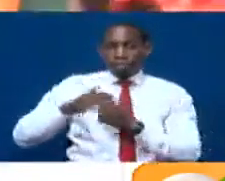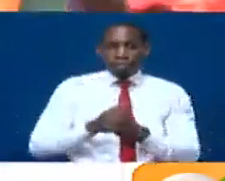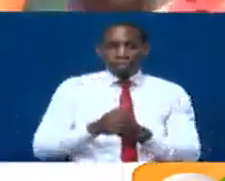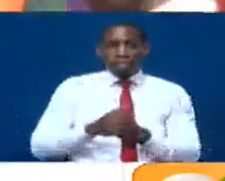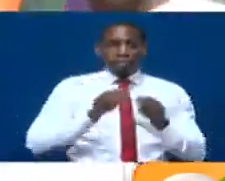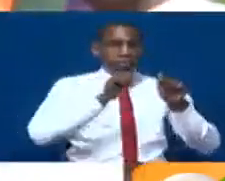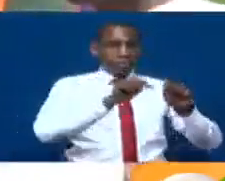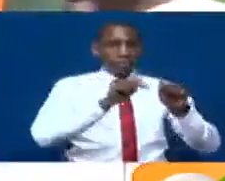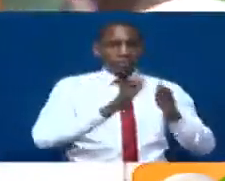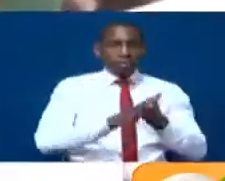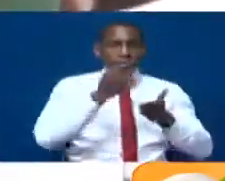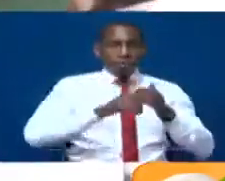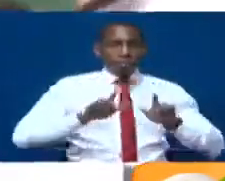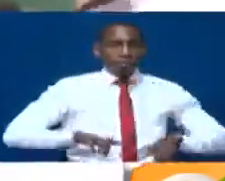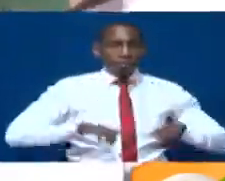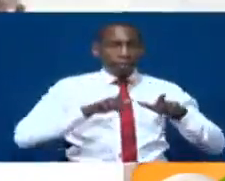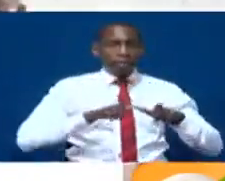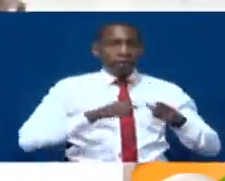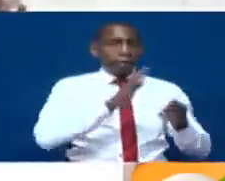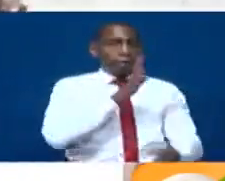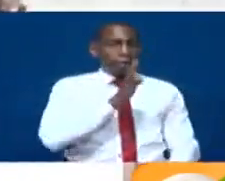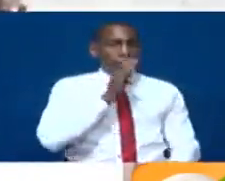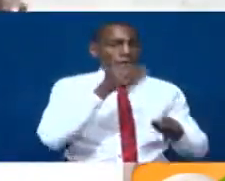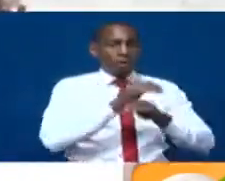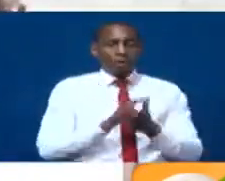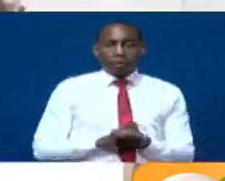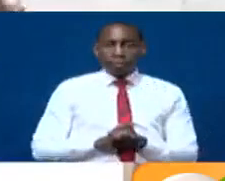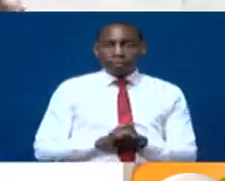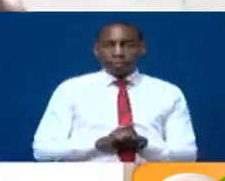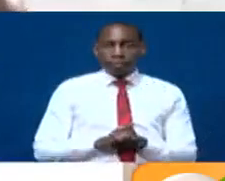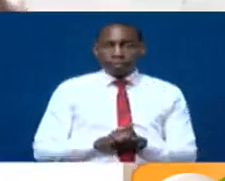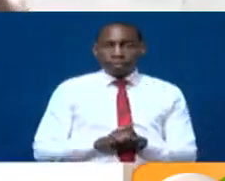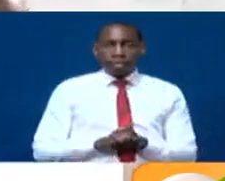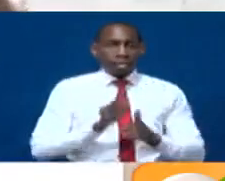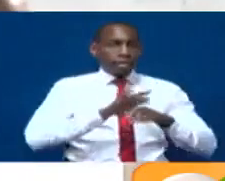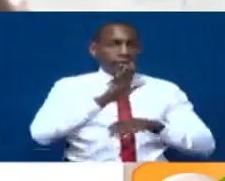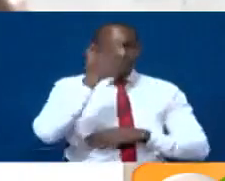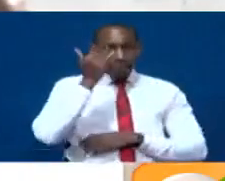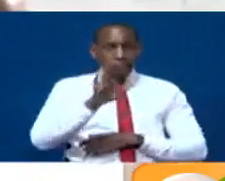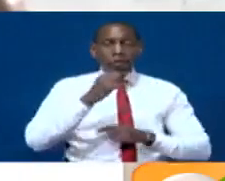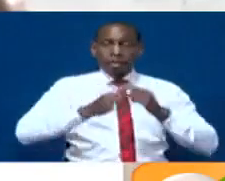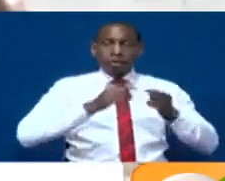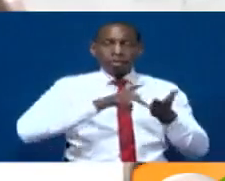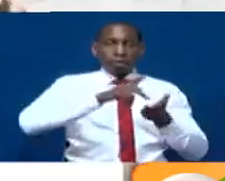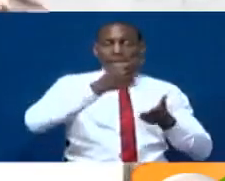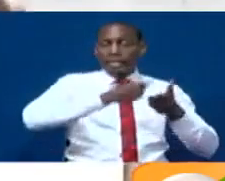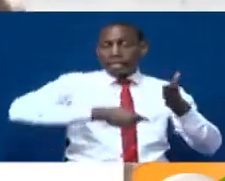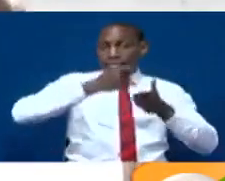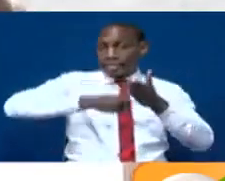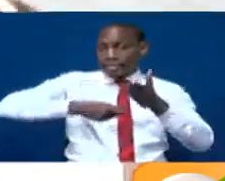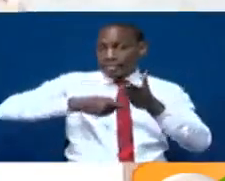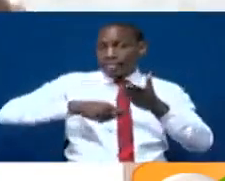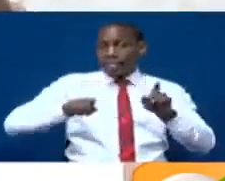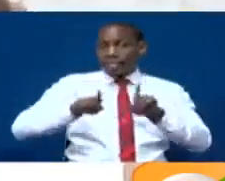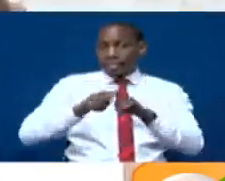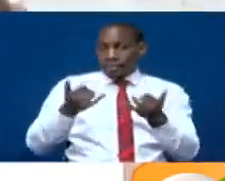He blamed the rising cost of living on debt. Itamuumiza kwa sababu wewe utazidi kulipa ushuru. Leo